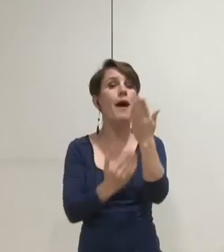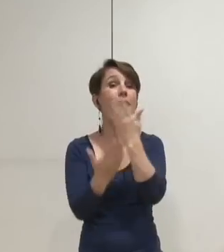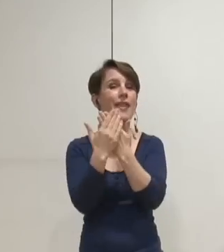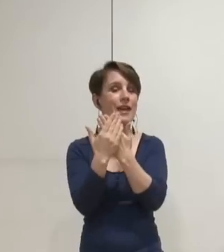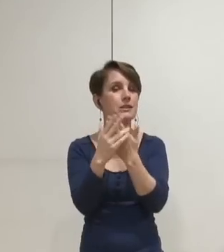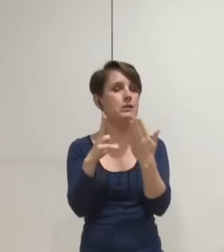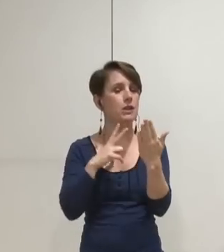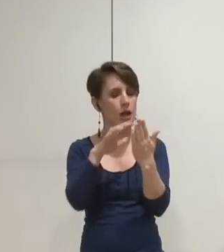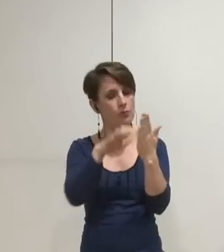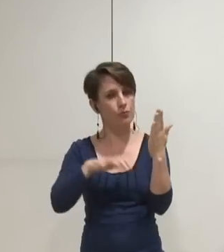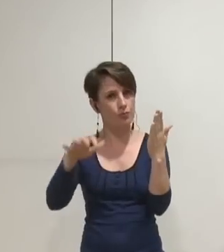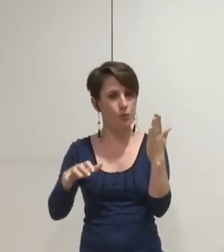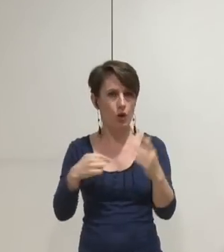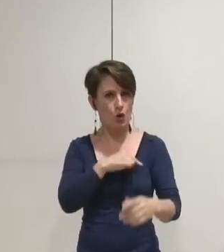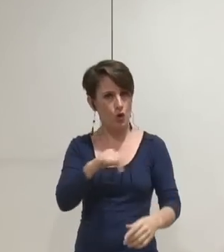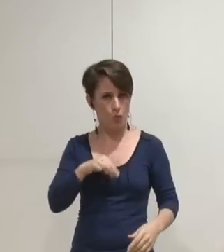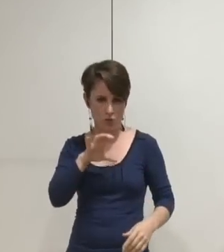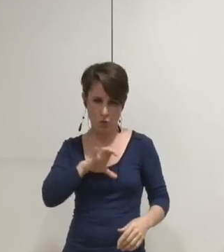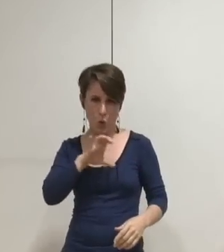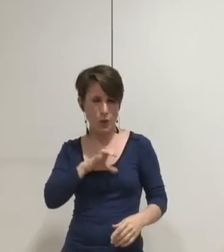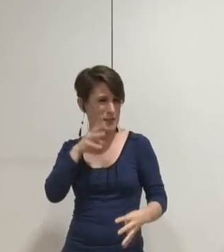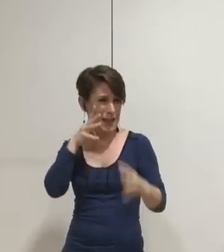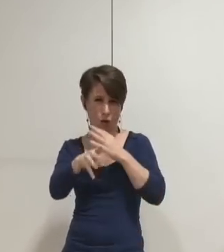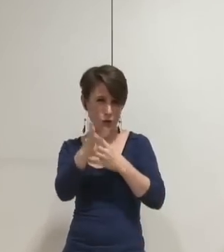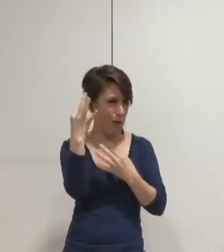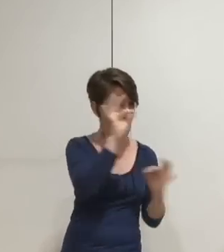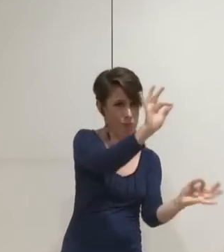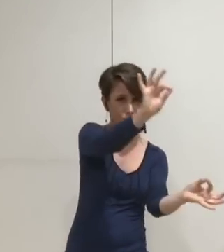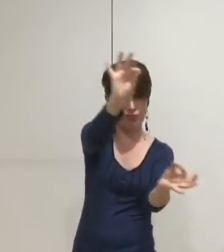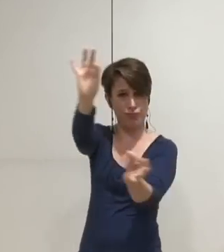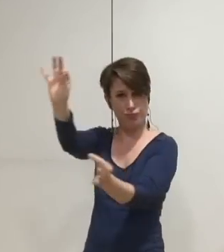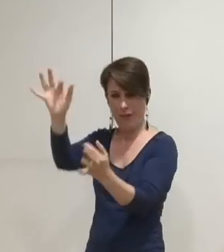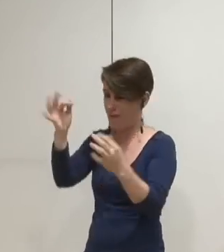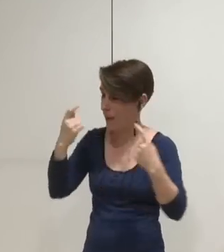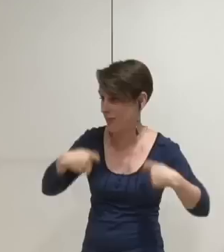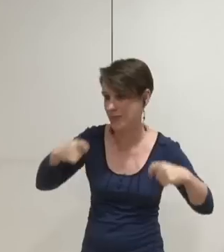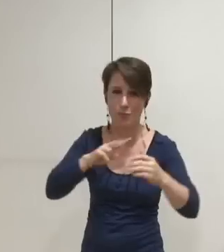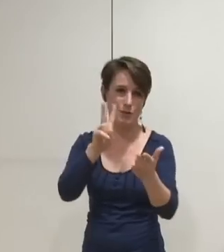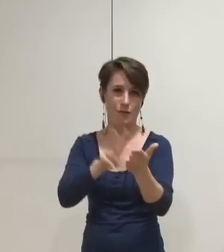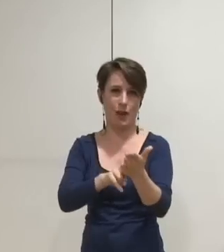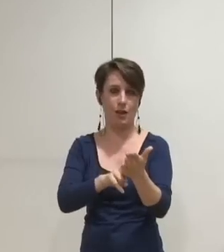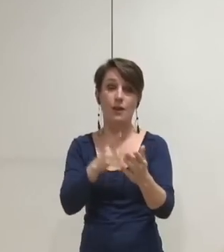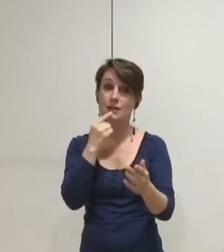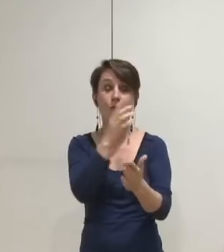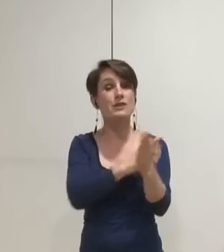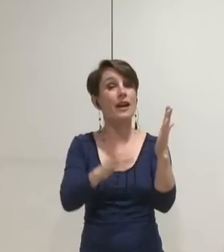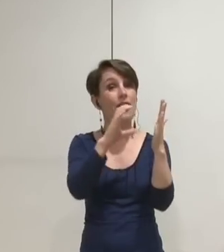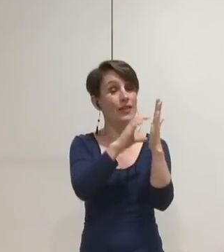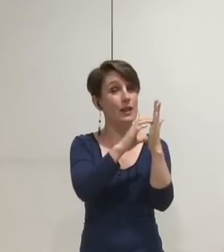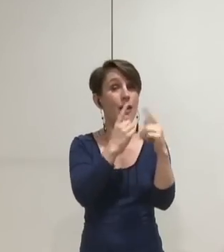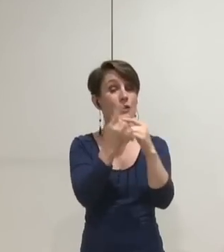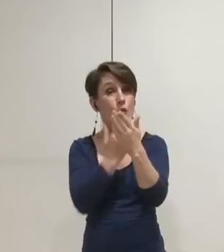nous essayons déjà d'être le plus transparent possible sur les coûts réels de la fête des tuiles on n'a pas uniquement mis dans la délibération et dans les